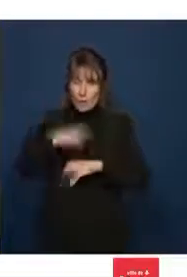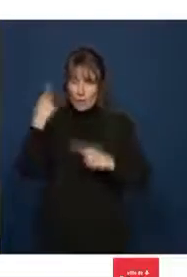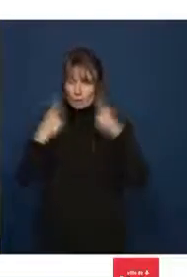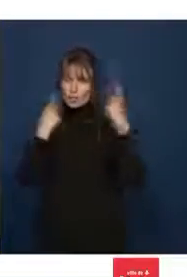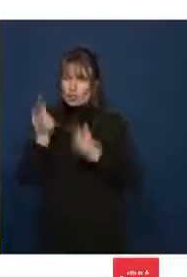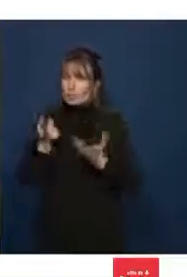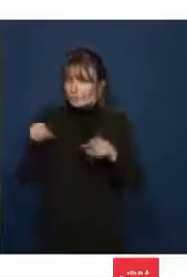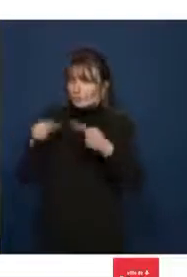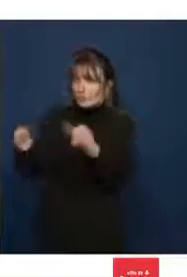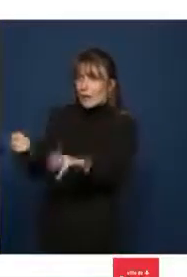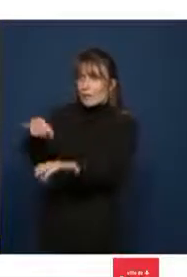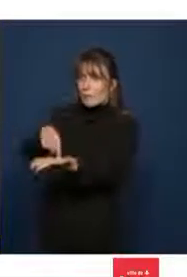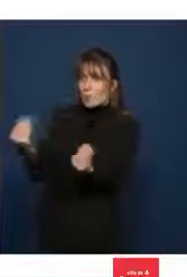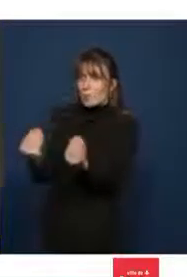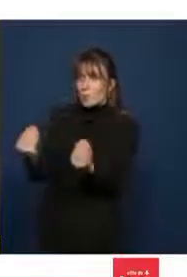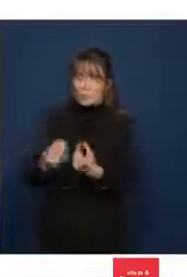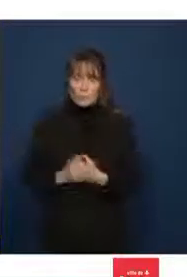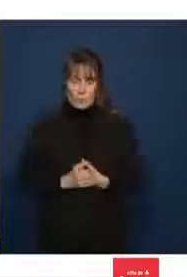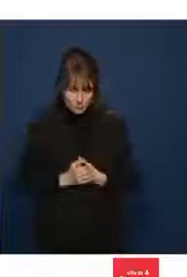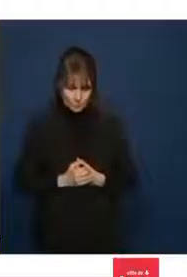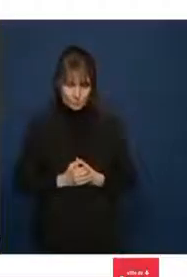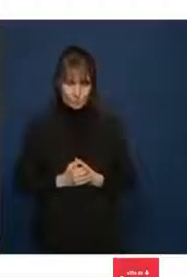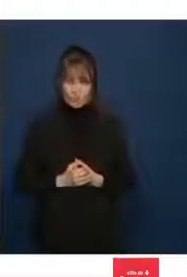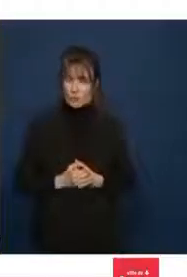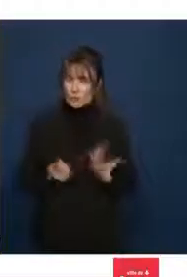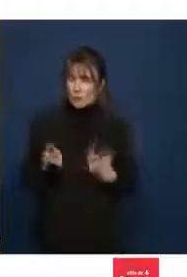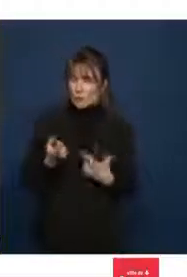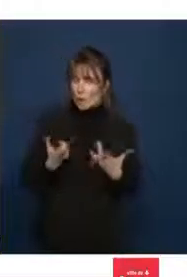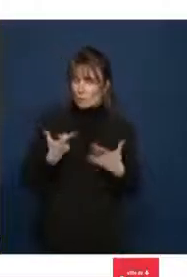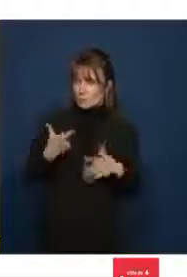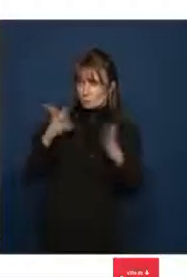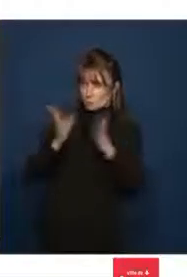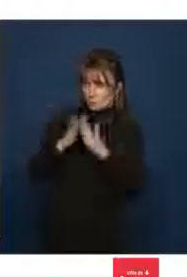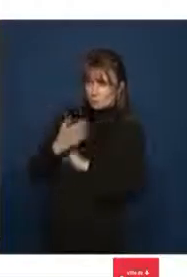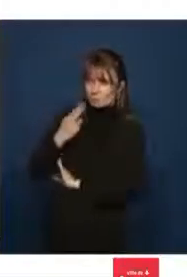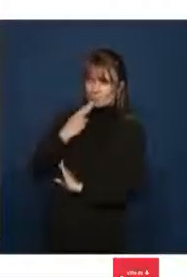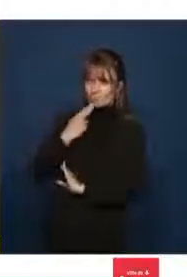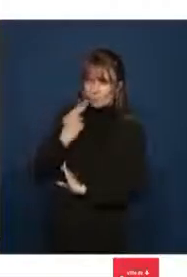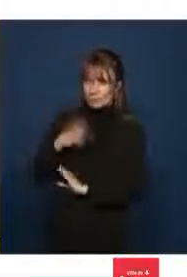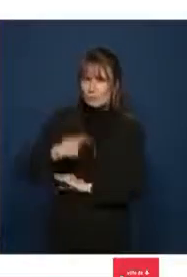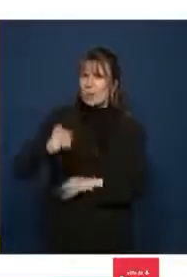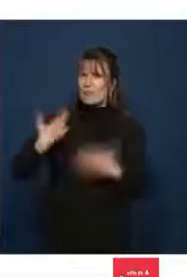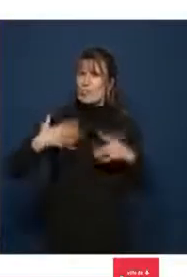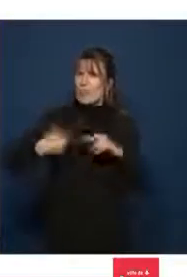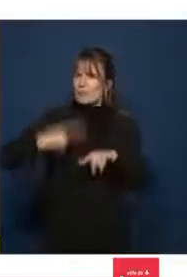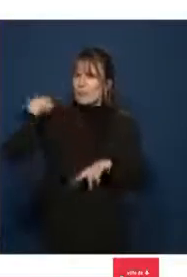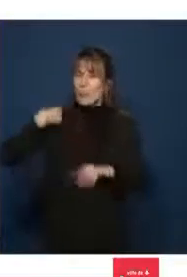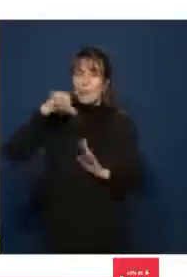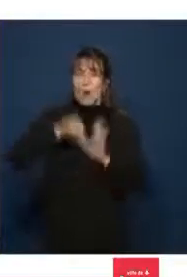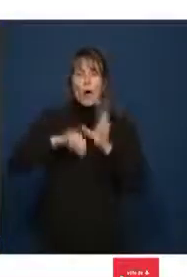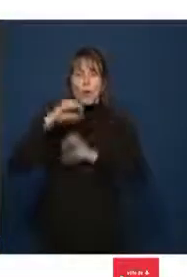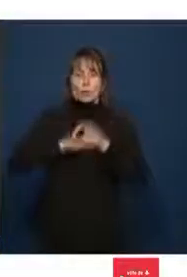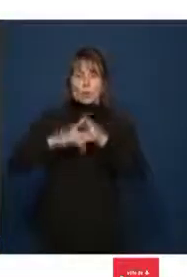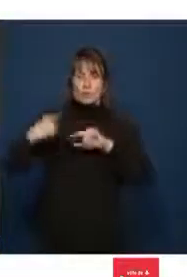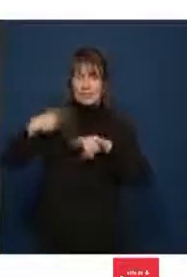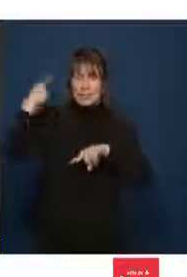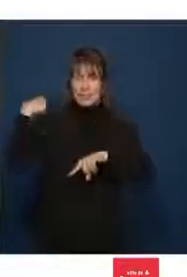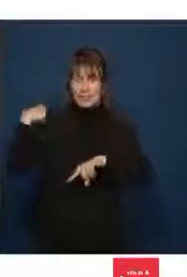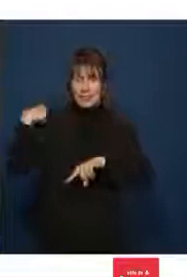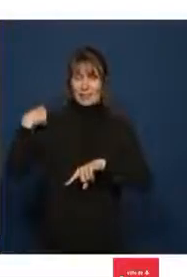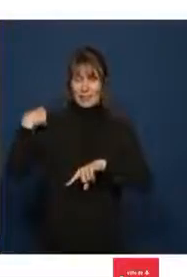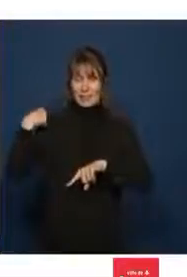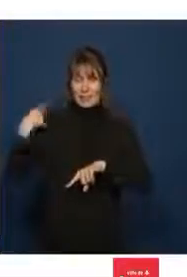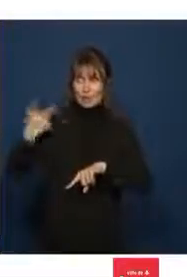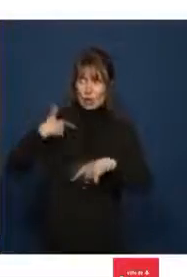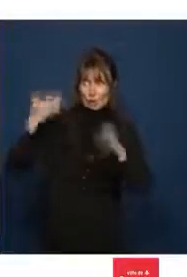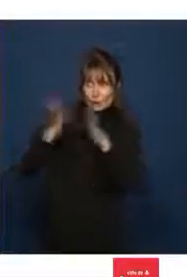C'est d'ailleurs déjà le sens de mon propos lors du conseil municipal du mois d'octobre dernier, vous incitant à vous appuyer sur le réseau de